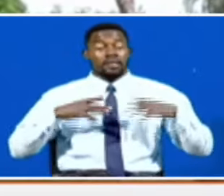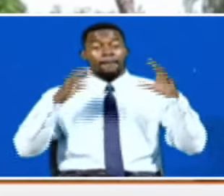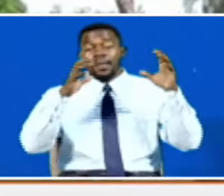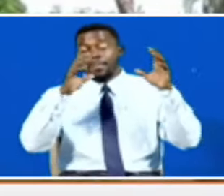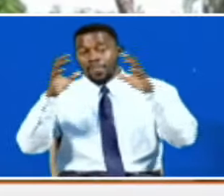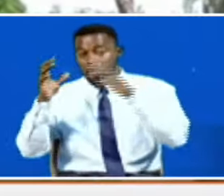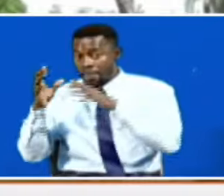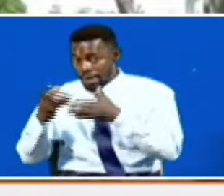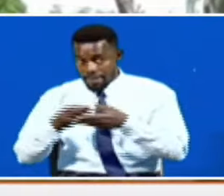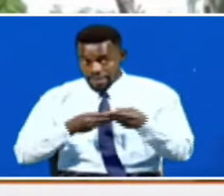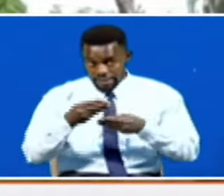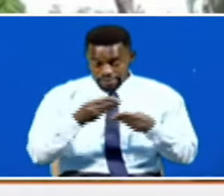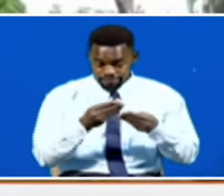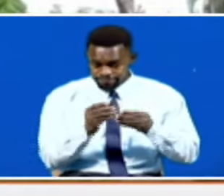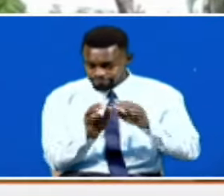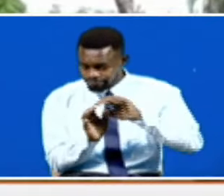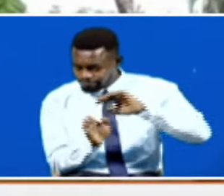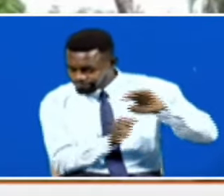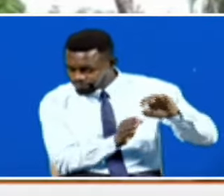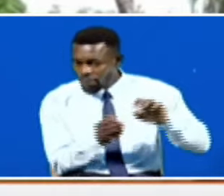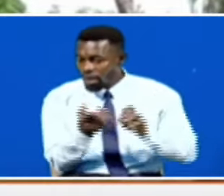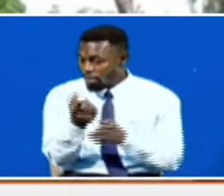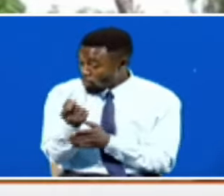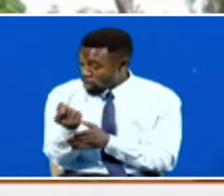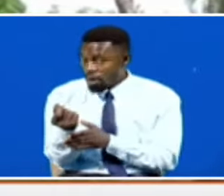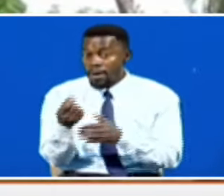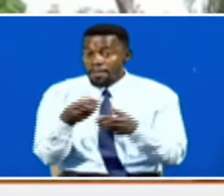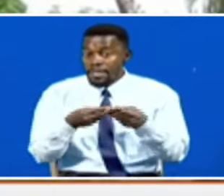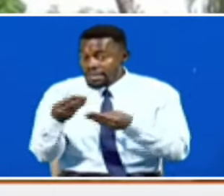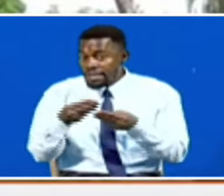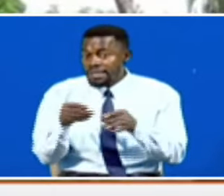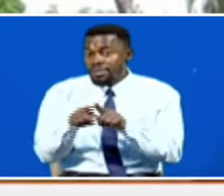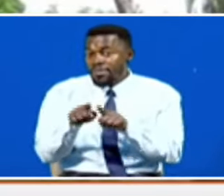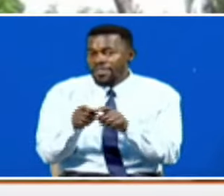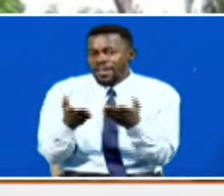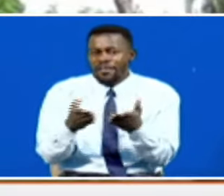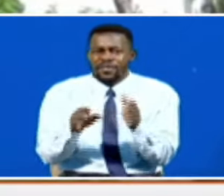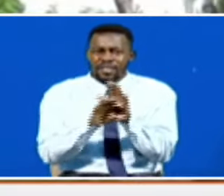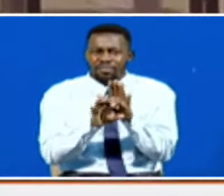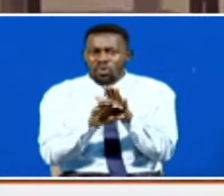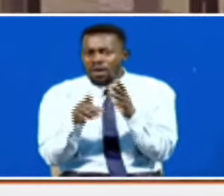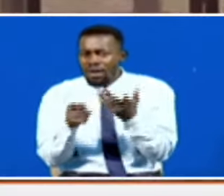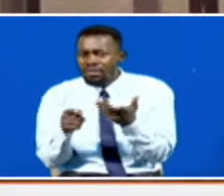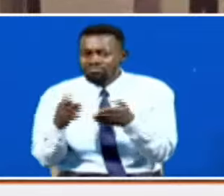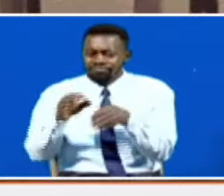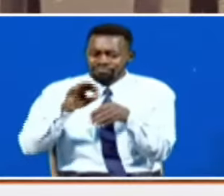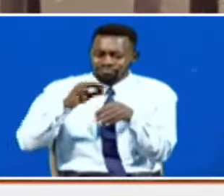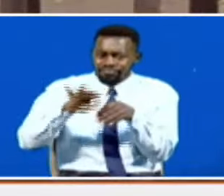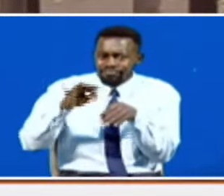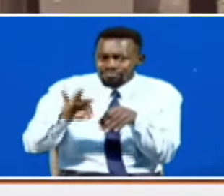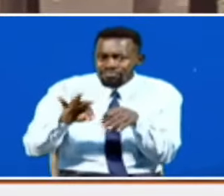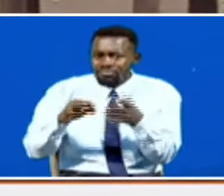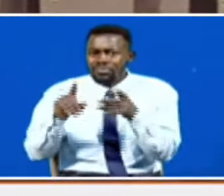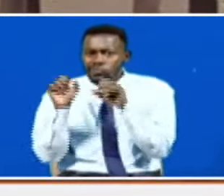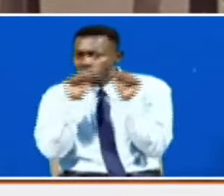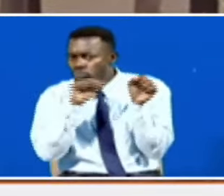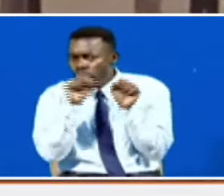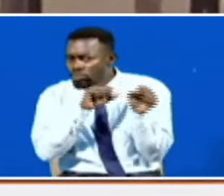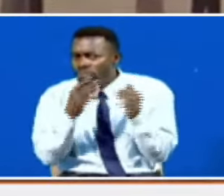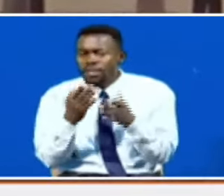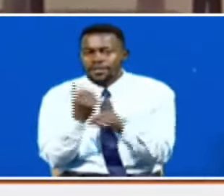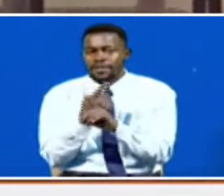na kando na zile ndogo ndogo, zile za kila siku za nyanya, sukuma, miwa, nini, hizo kama